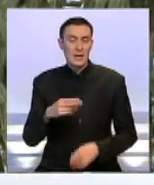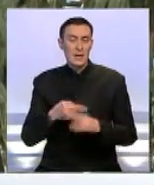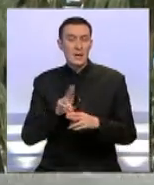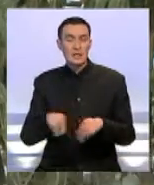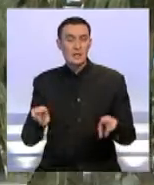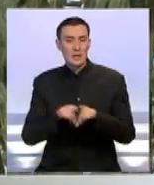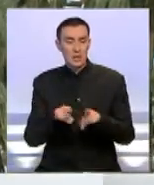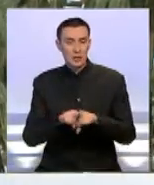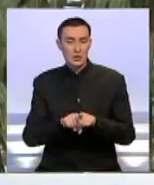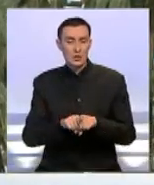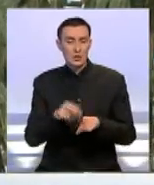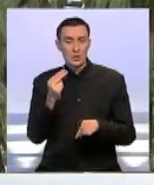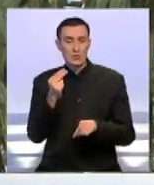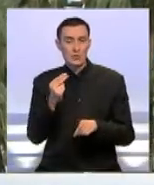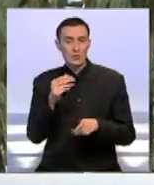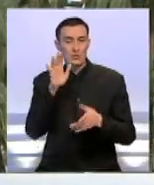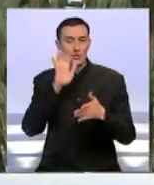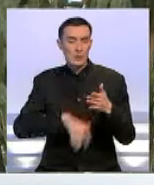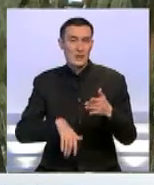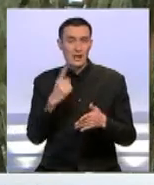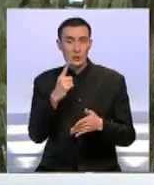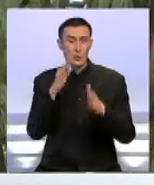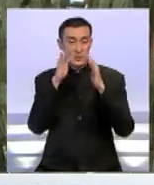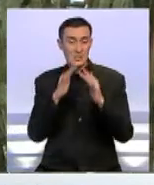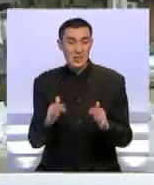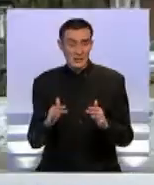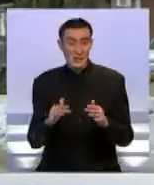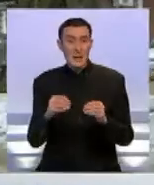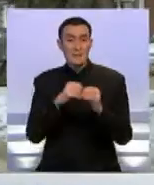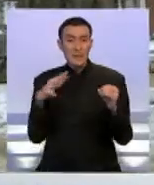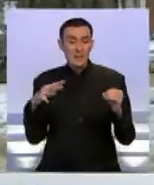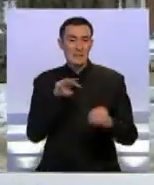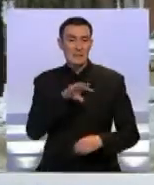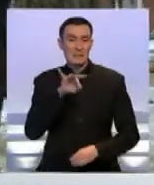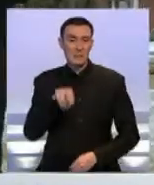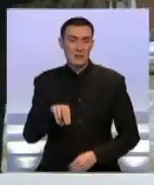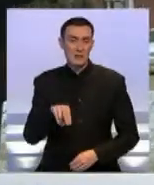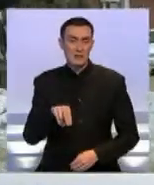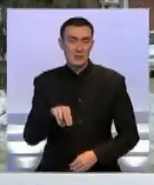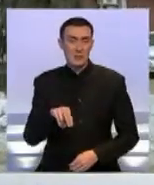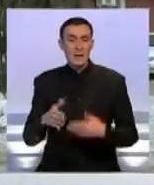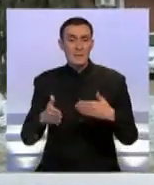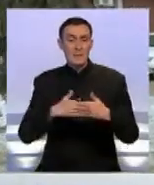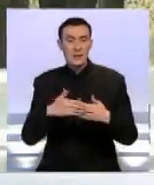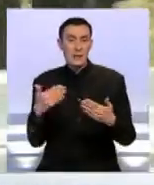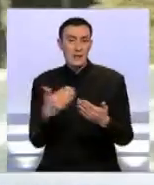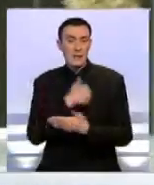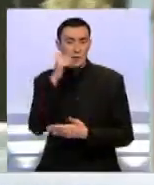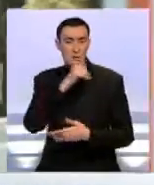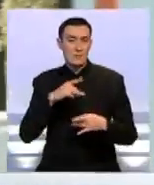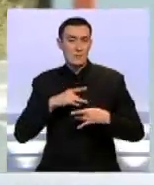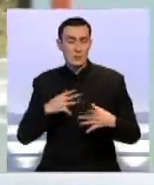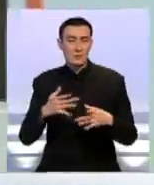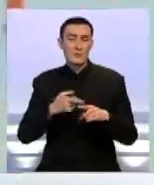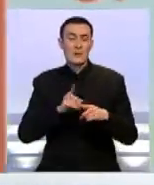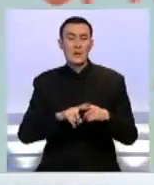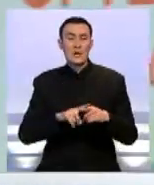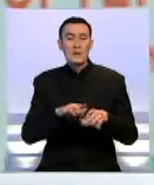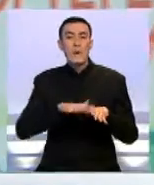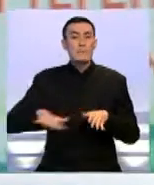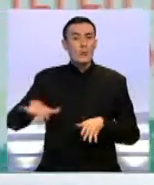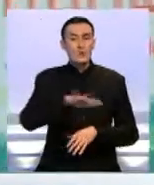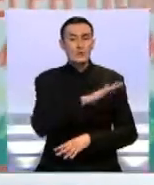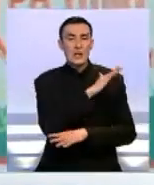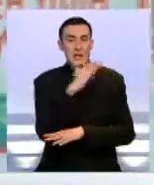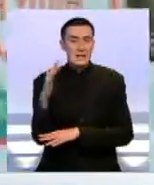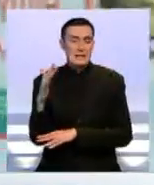Также ущерб за одно дерево 15 месячных расчетных показателей. Передновогодний период, то есть. По площади лесного